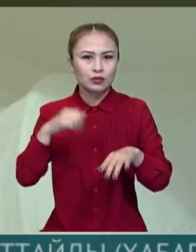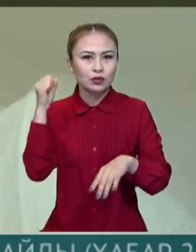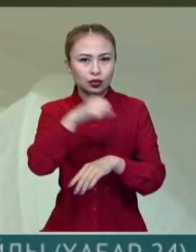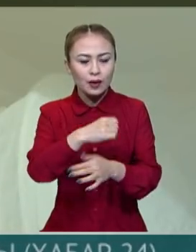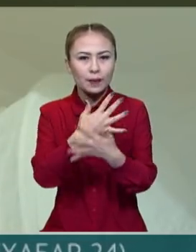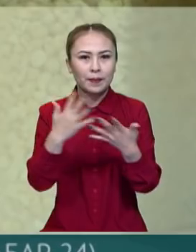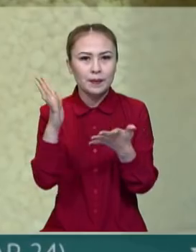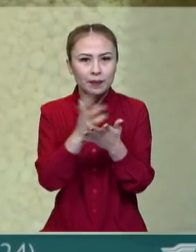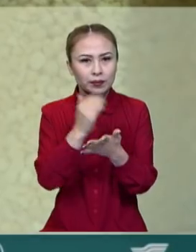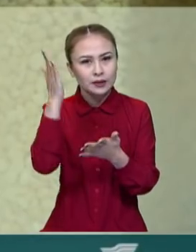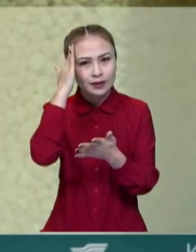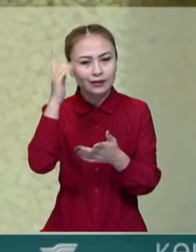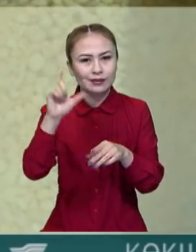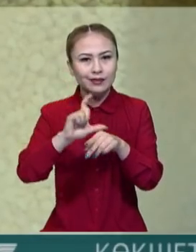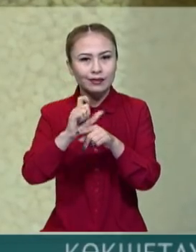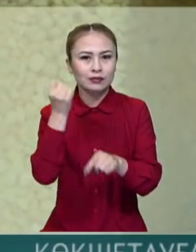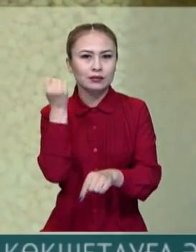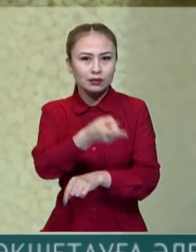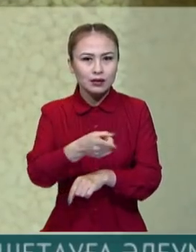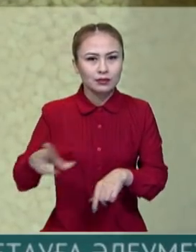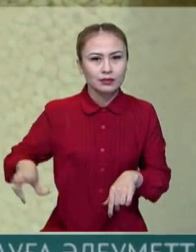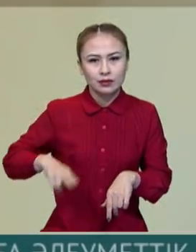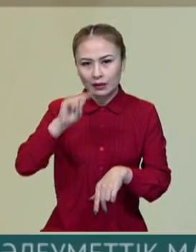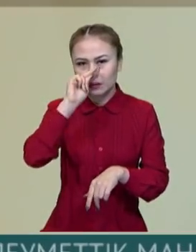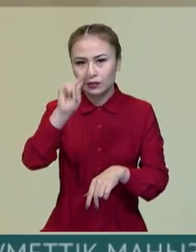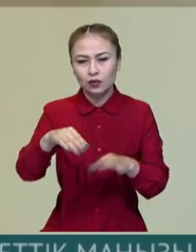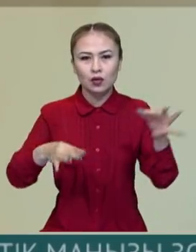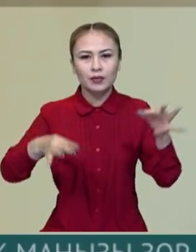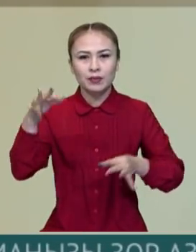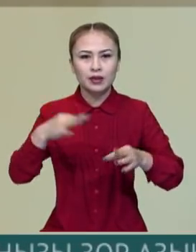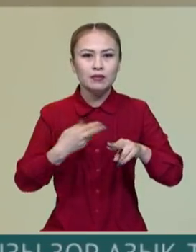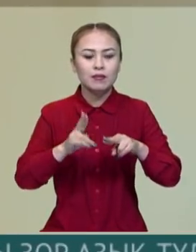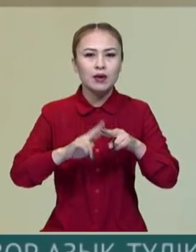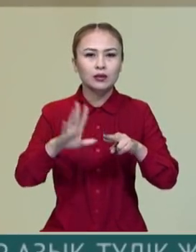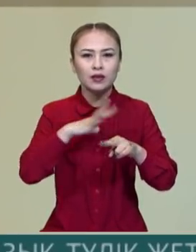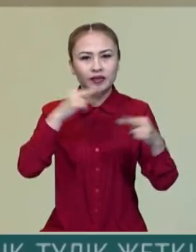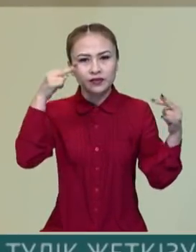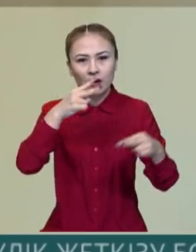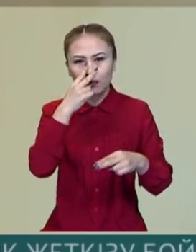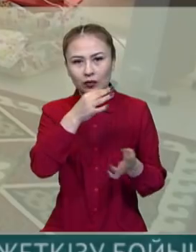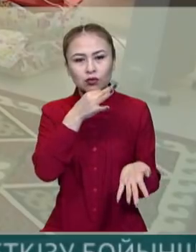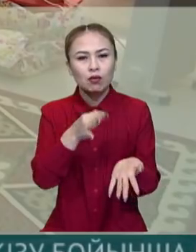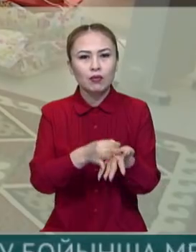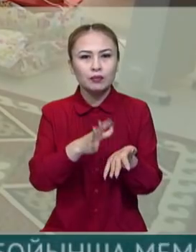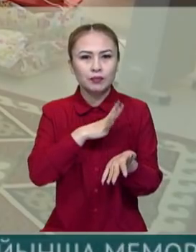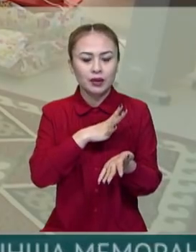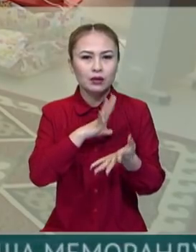жүгіріп, оның басынан стақанмен ұрады. Директордың кінәсі сот сараптамасымен куәгерлердің жауабымен